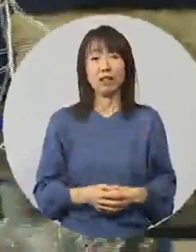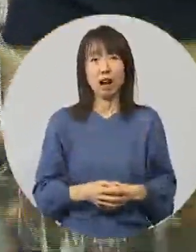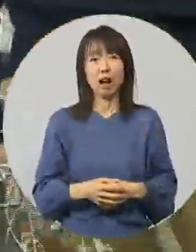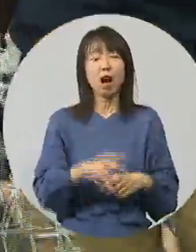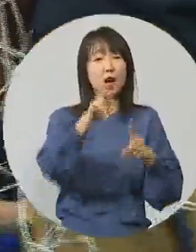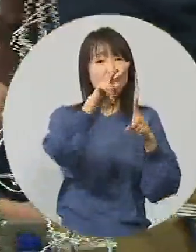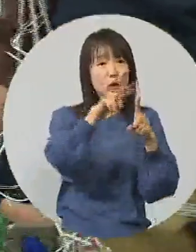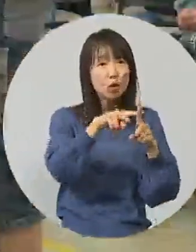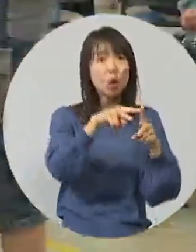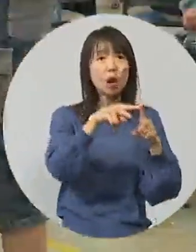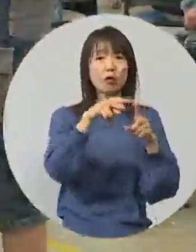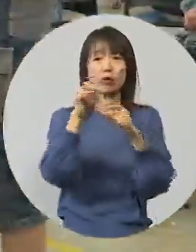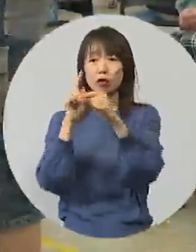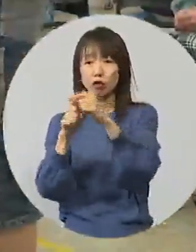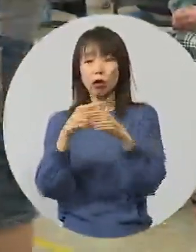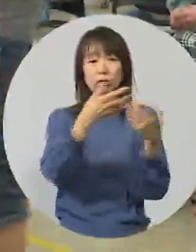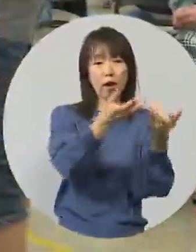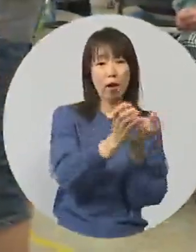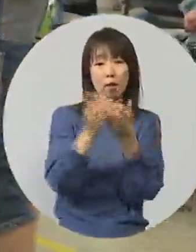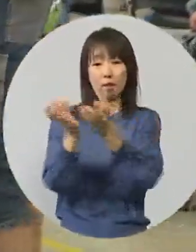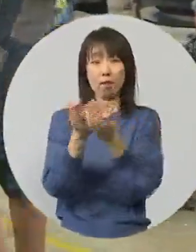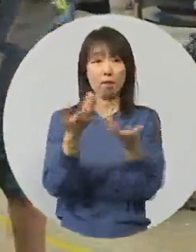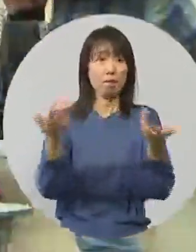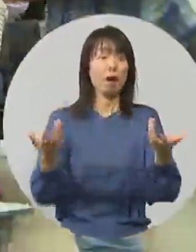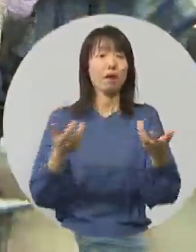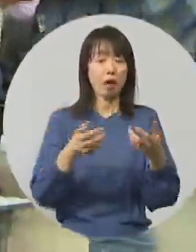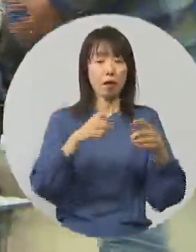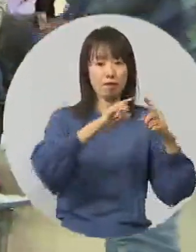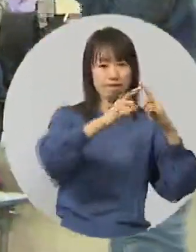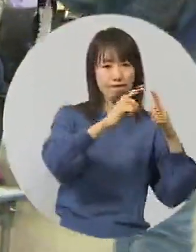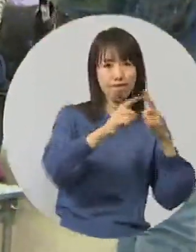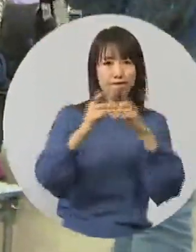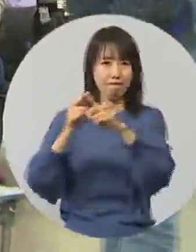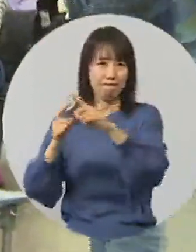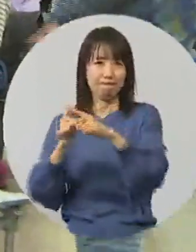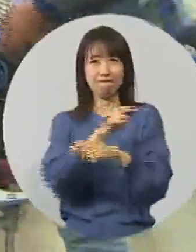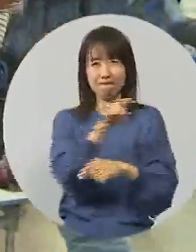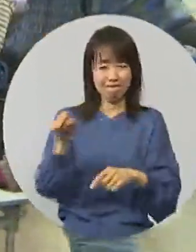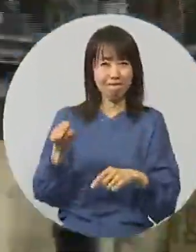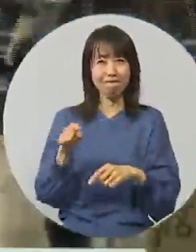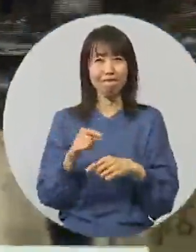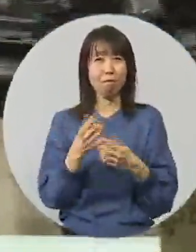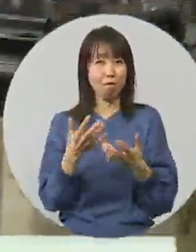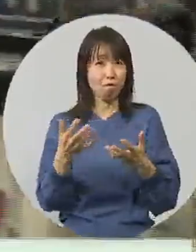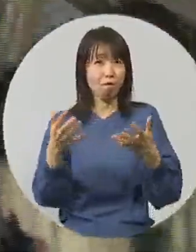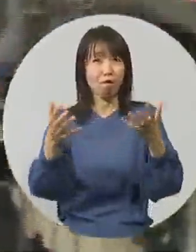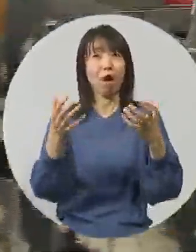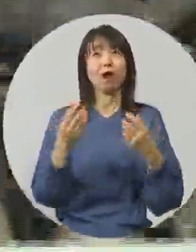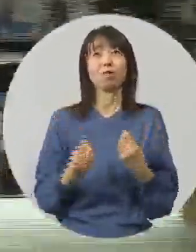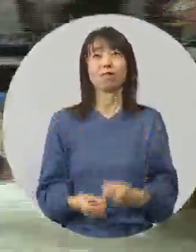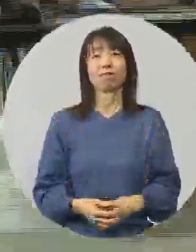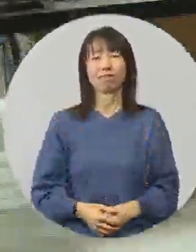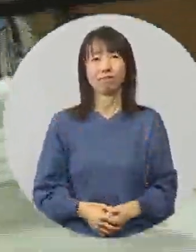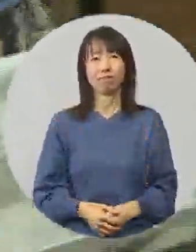生と中学生に分かれて開催されたロボット対戦は白熱した戦いになりました。